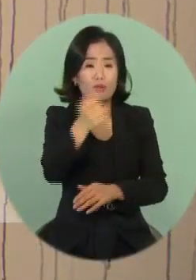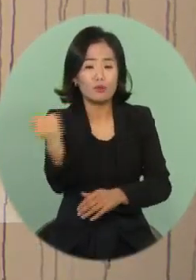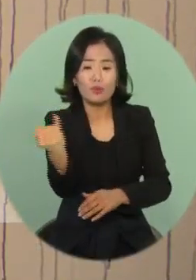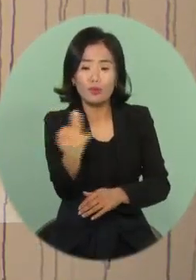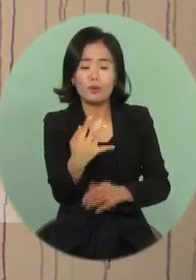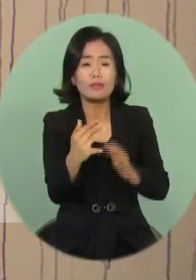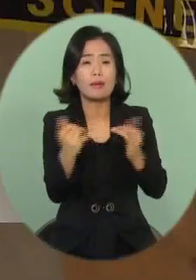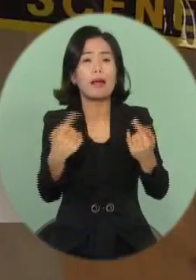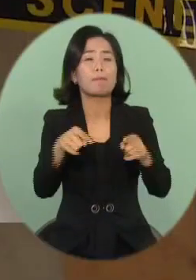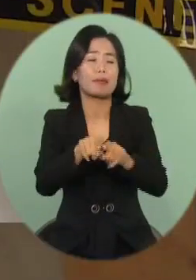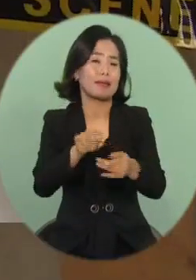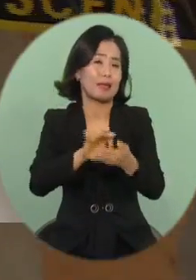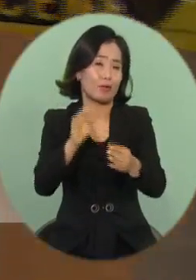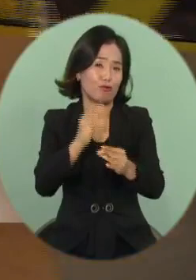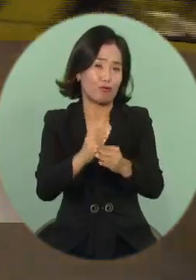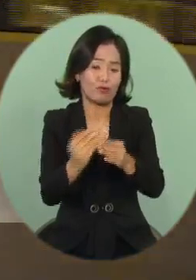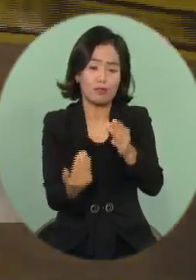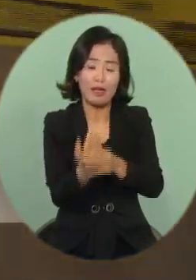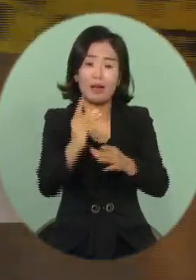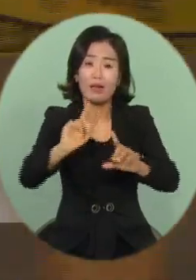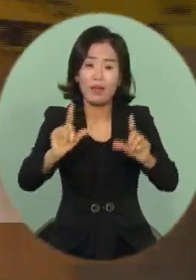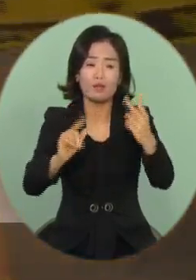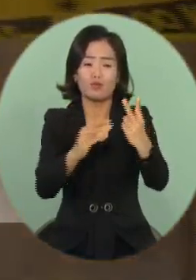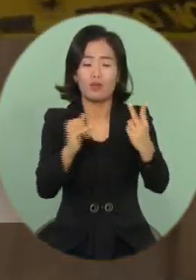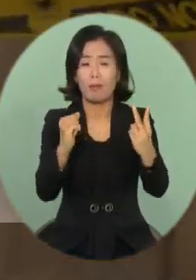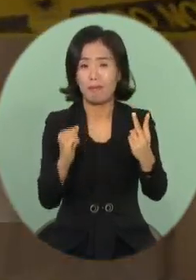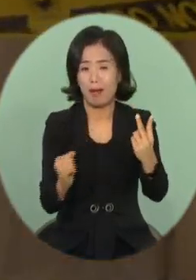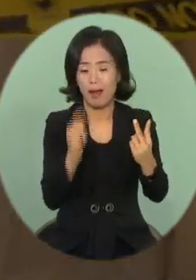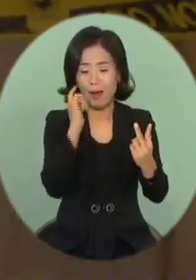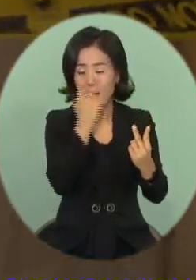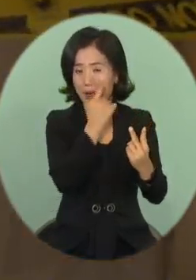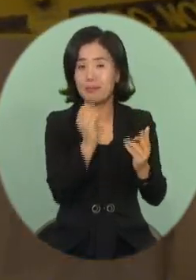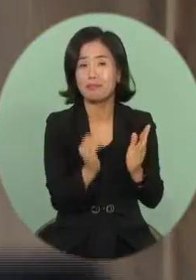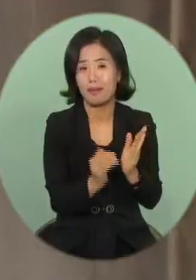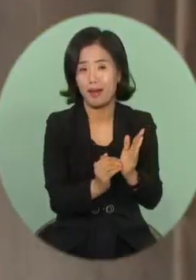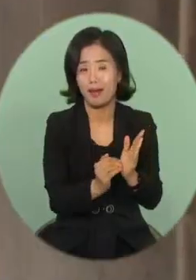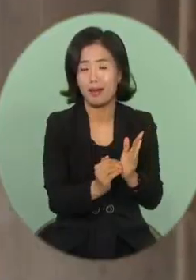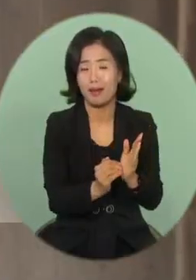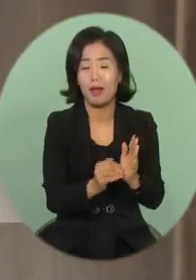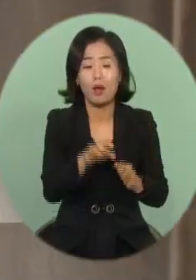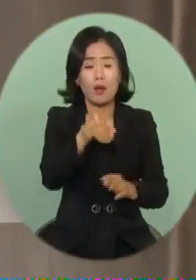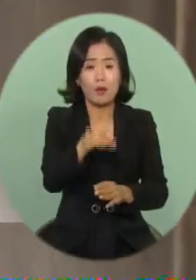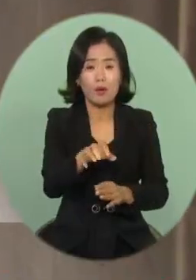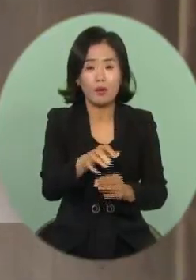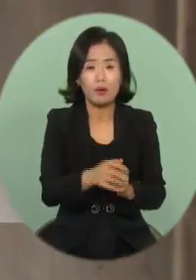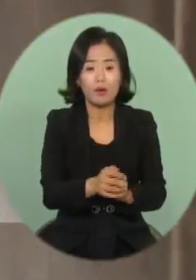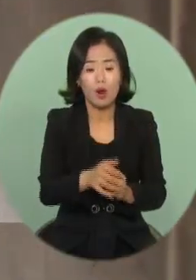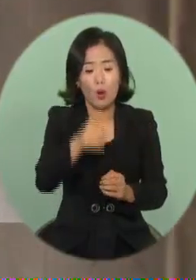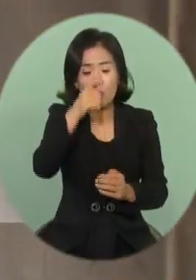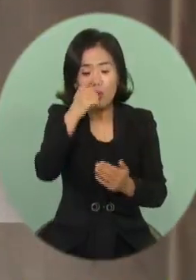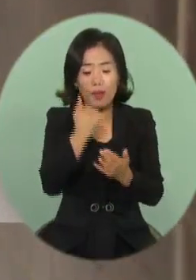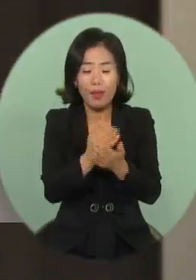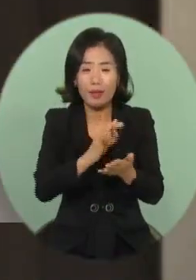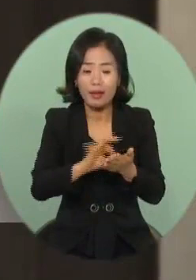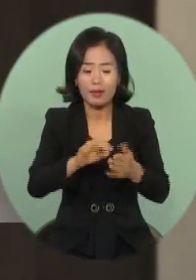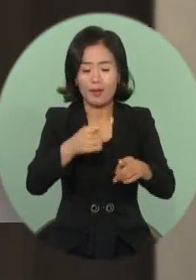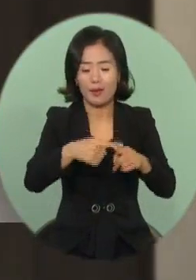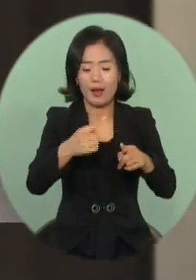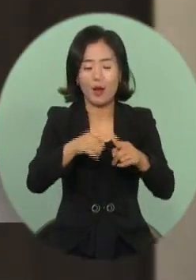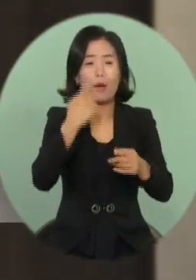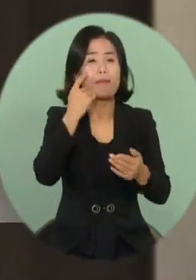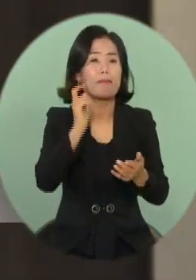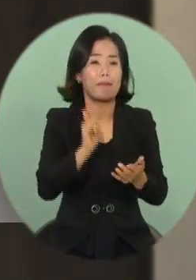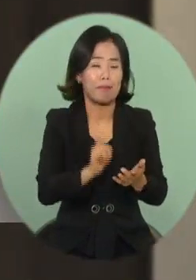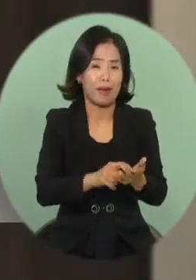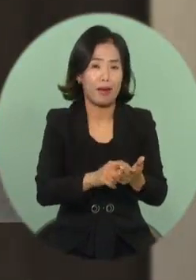수시로 사용하던 숙소지만 사건 당일에는 두 사람만 있었던 것으로 확인됐습니다. 현장에서는 범행에 사용됐던 흉기도